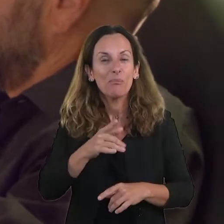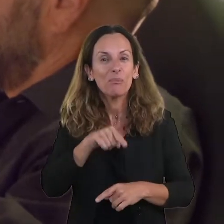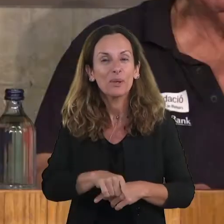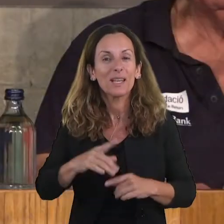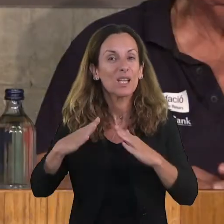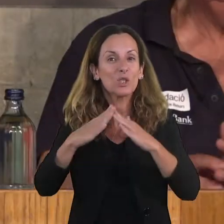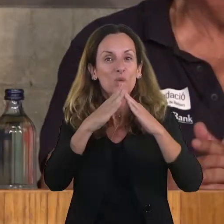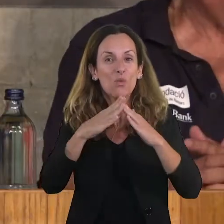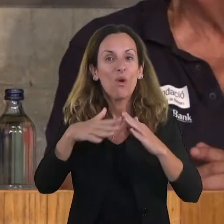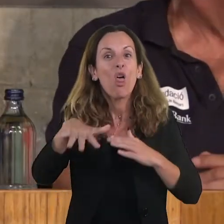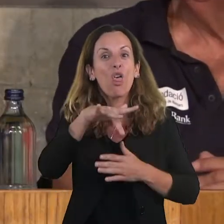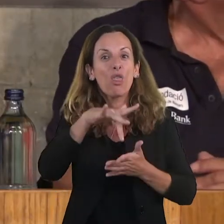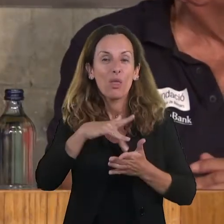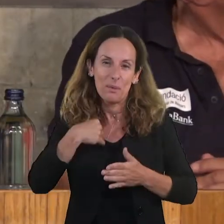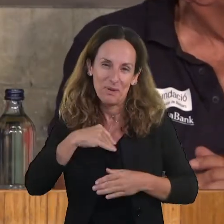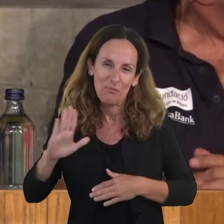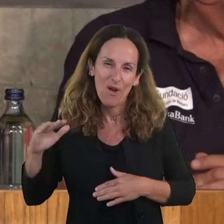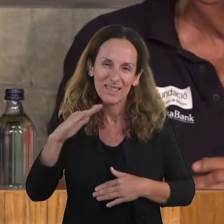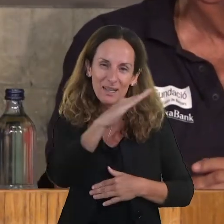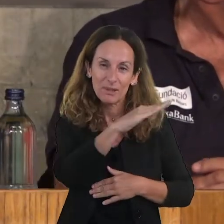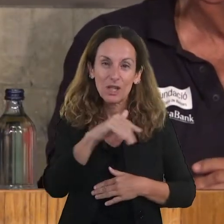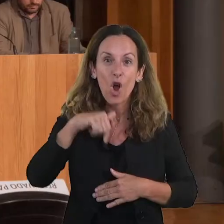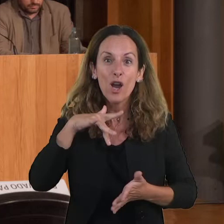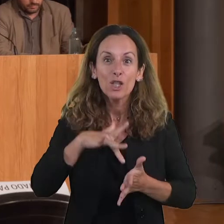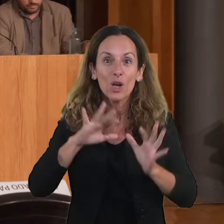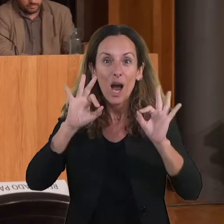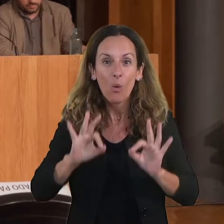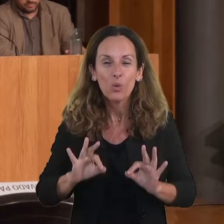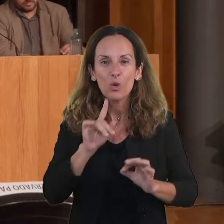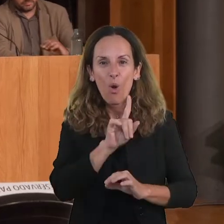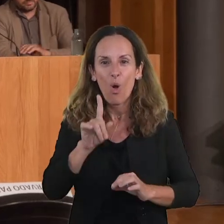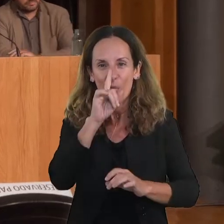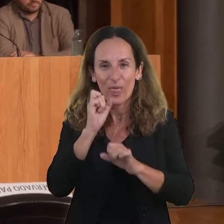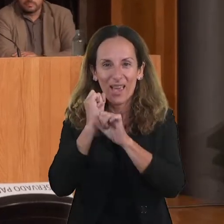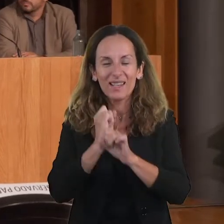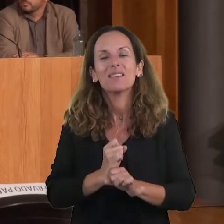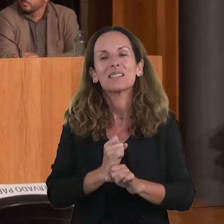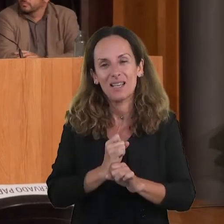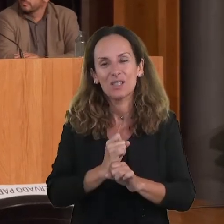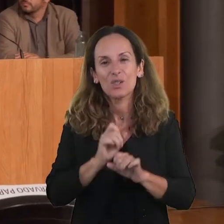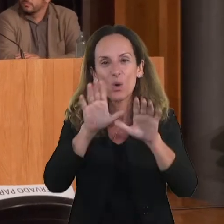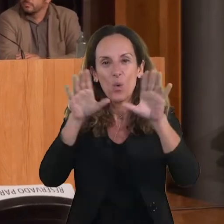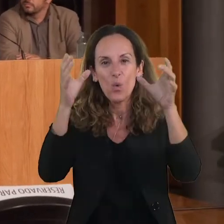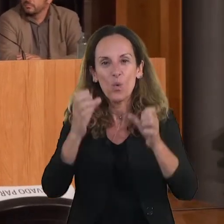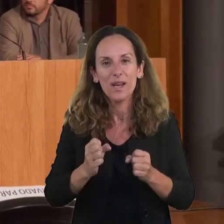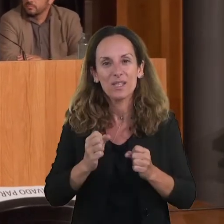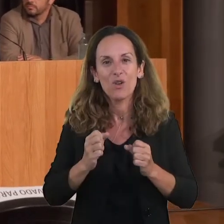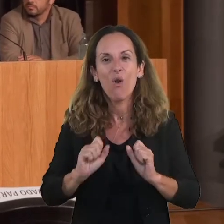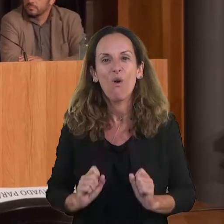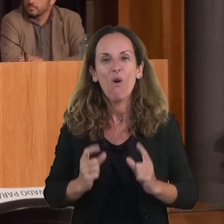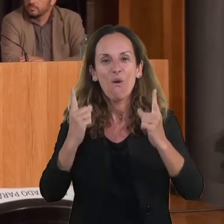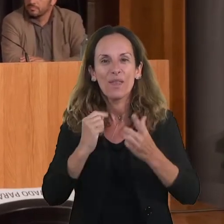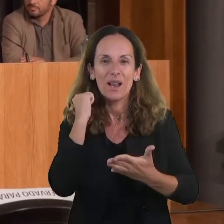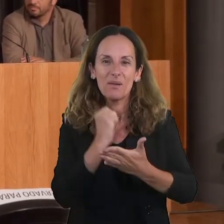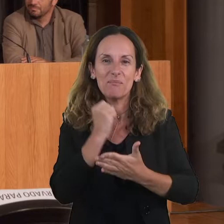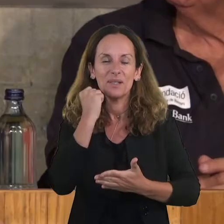de Tramuntana patrimoni de l'UNESCO, patrimoni de la humanitat per part de l'UNESCO, per tant també és una efemèride que val la pena recordar, igual que també et Sant Pere, que